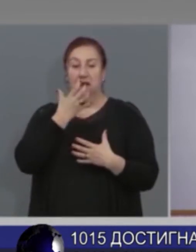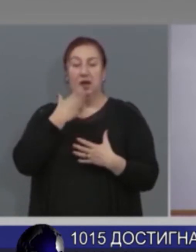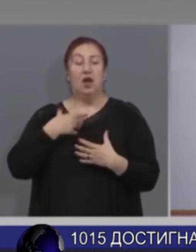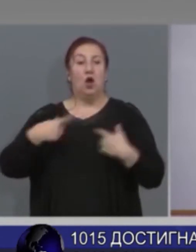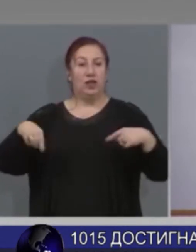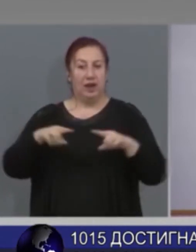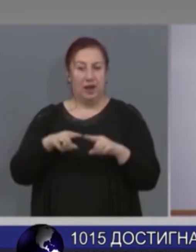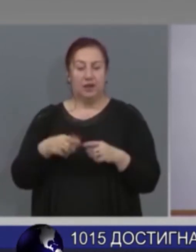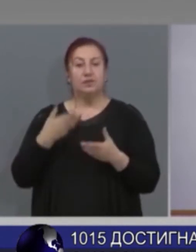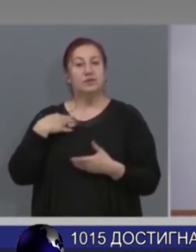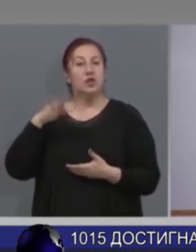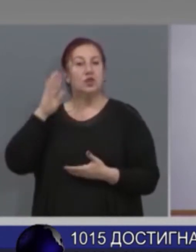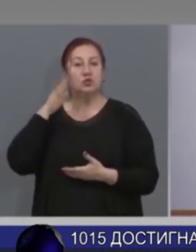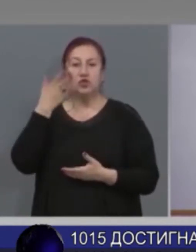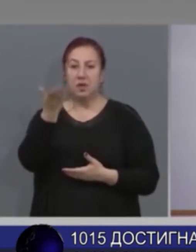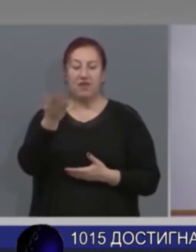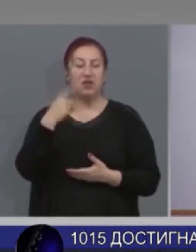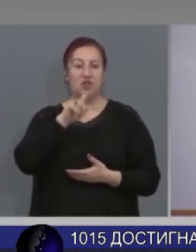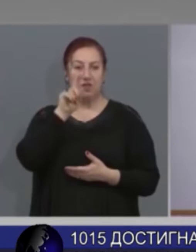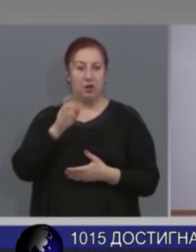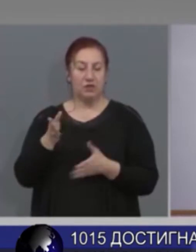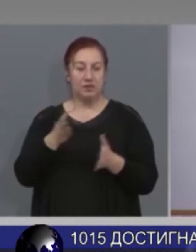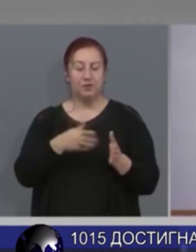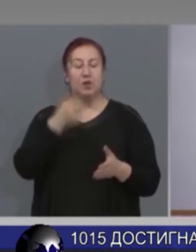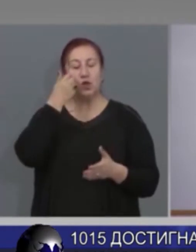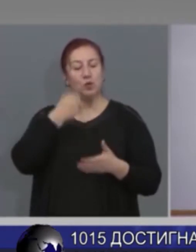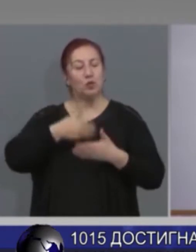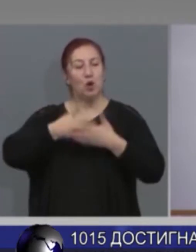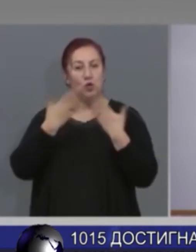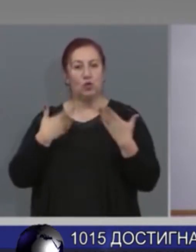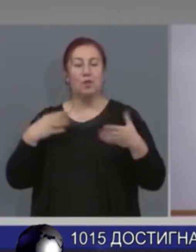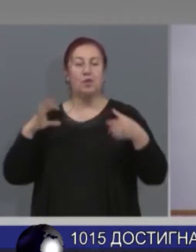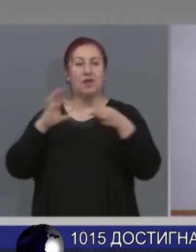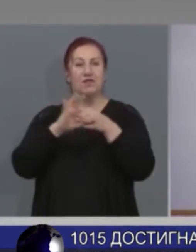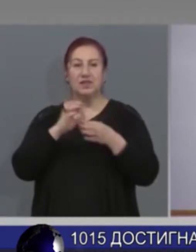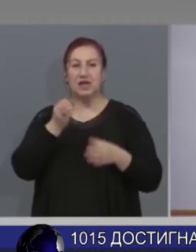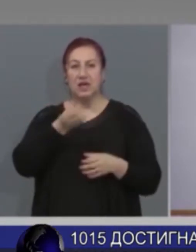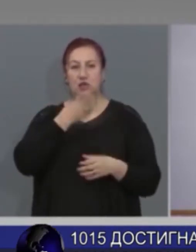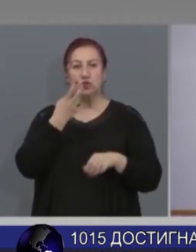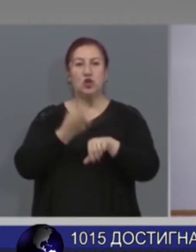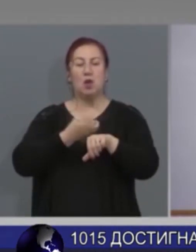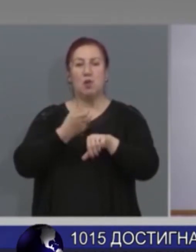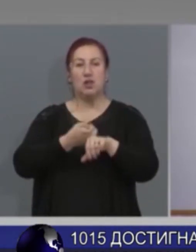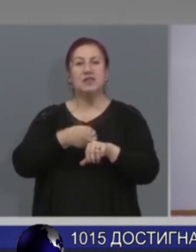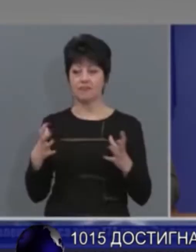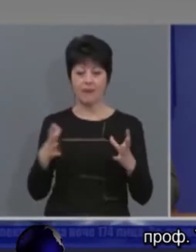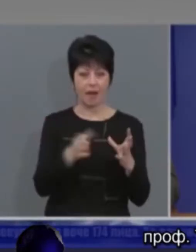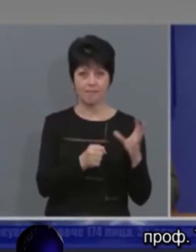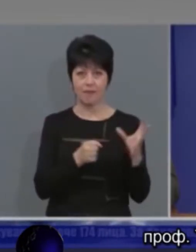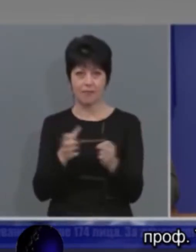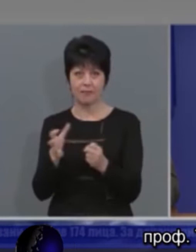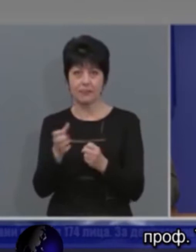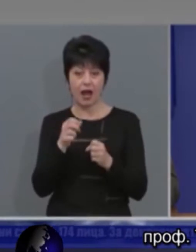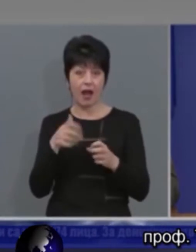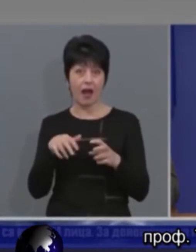коронавирус у нас към момента са 27 000 души, а целта на щаба е да се правят по 7 000 теста седмично. Най